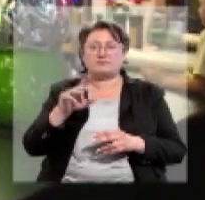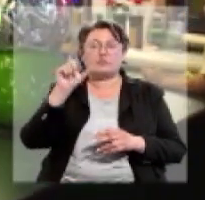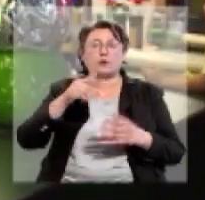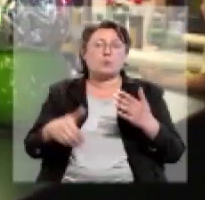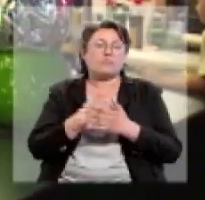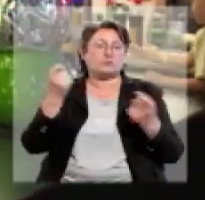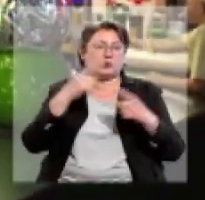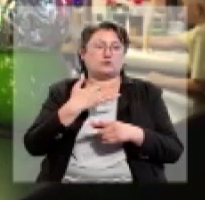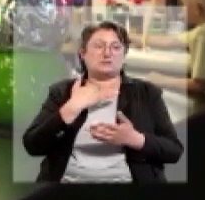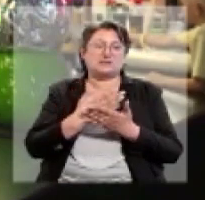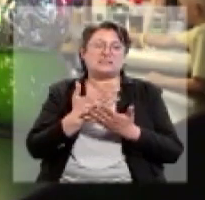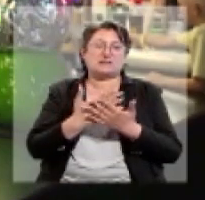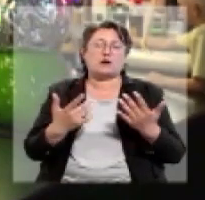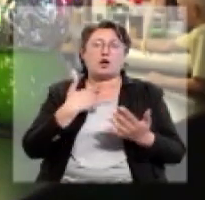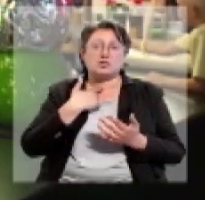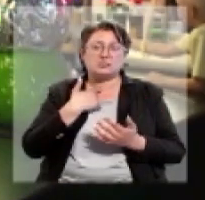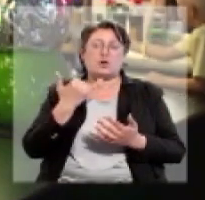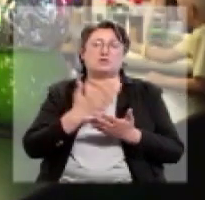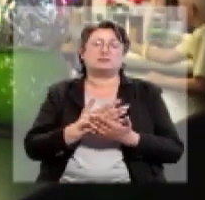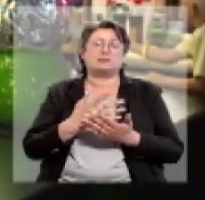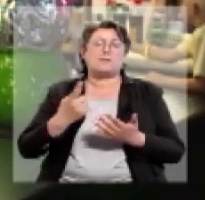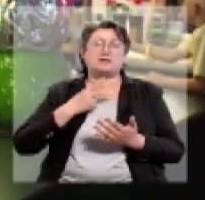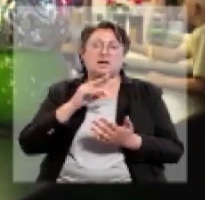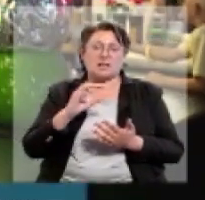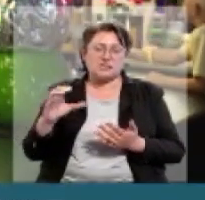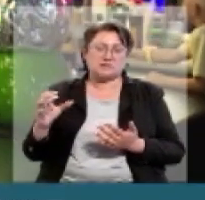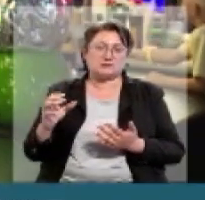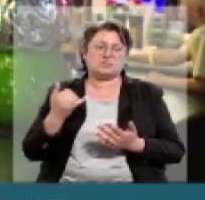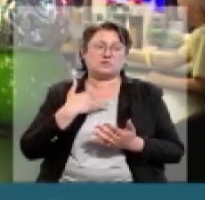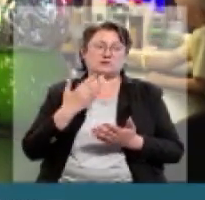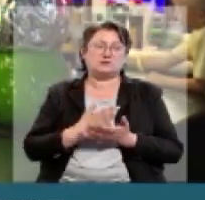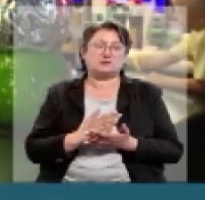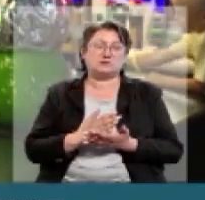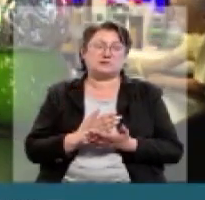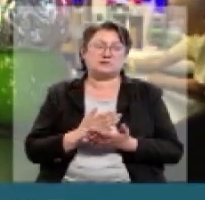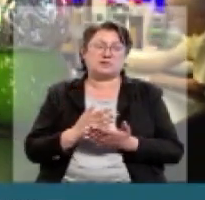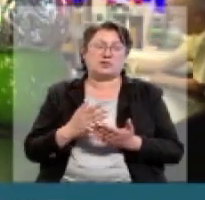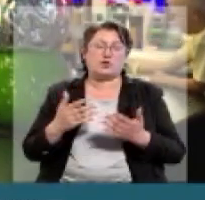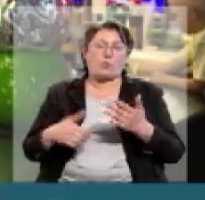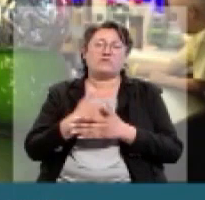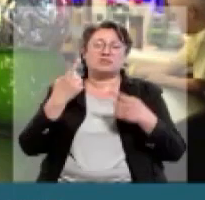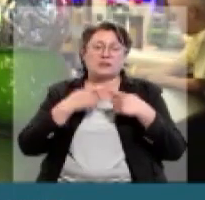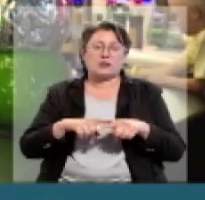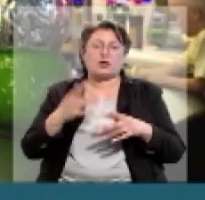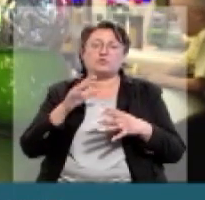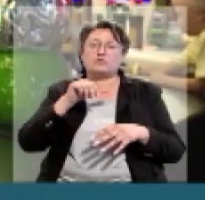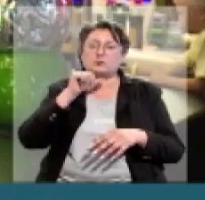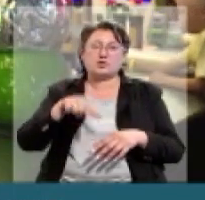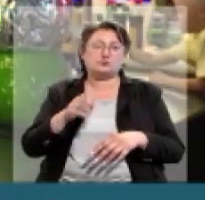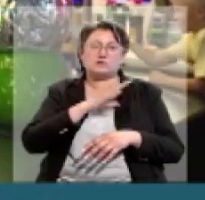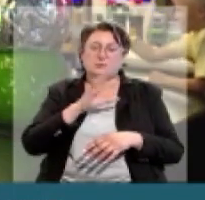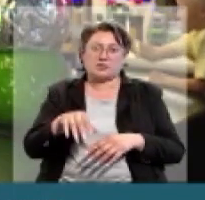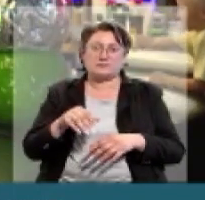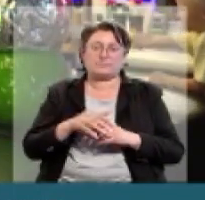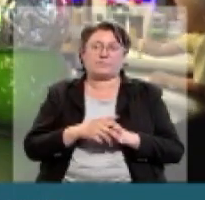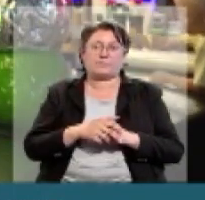новое узнает. У нас есть различные голоса, у нас есть мастер-классы, у нас есть новые технологии, которые у нас еще в Костанае не было. И